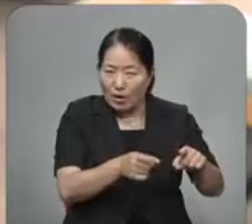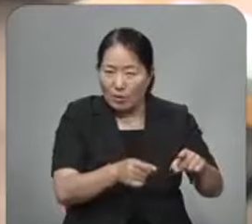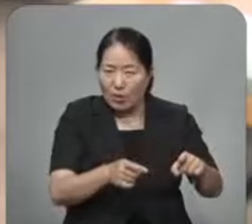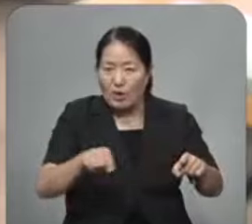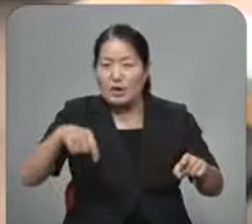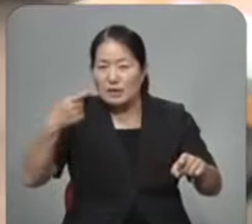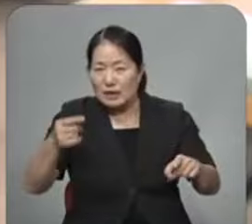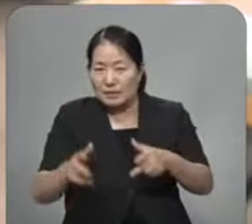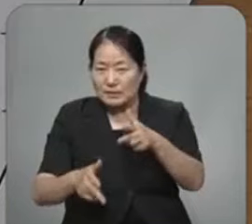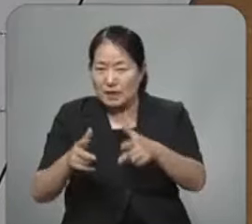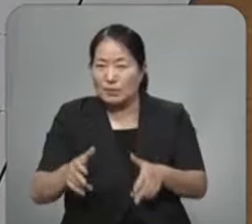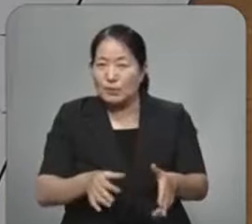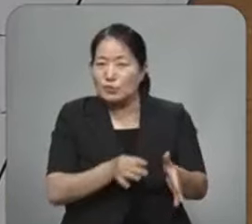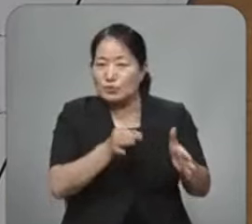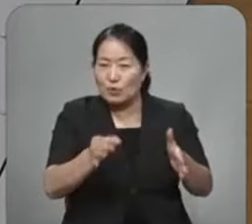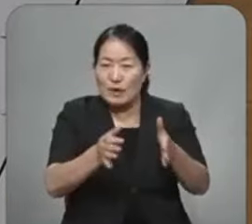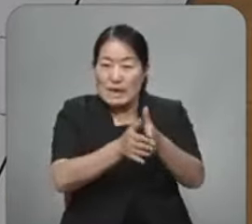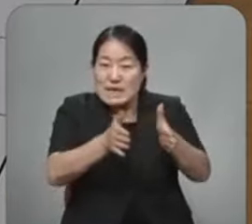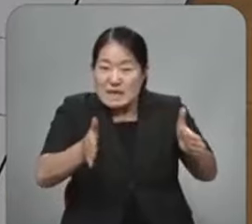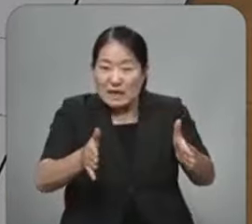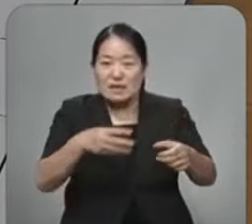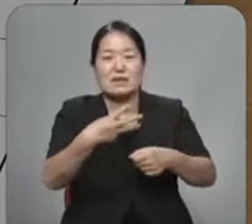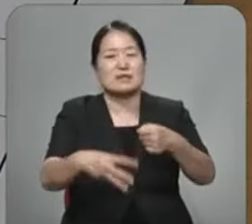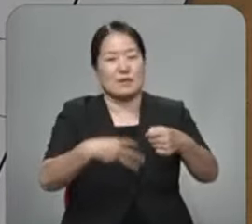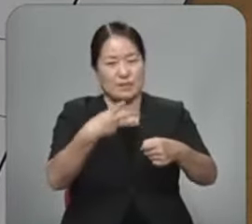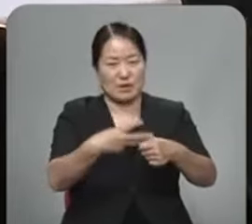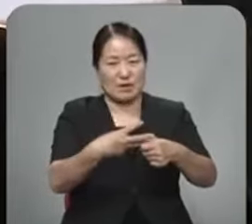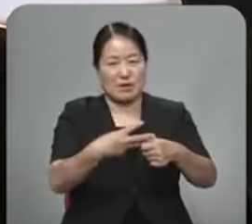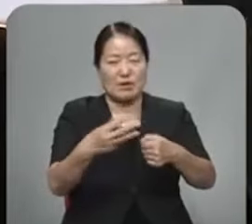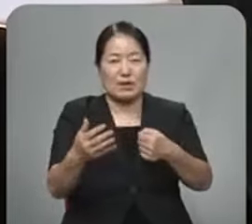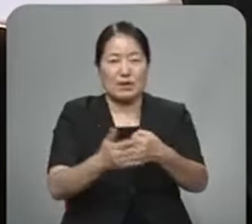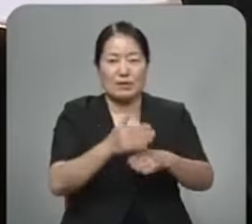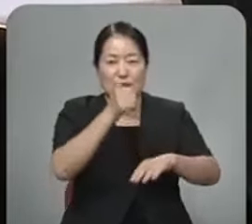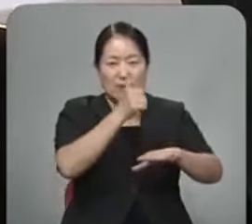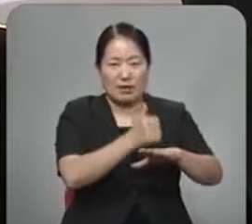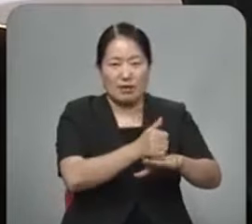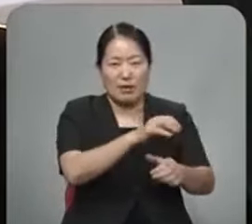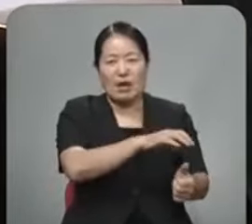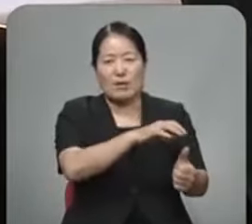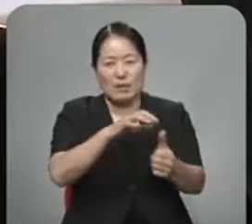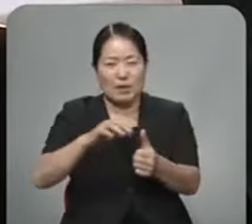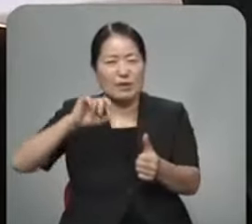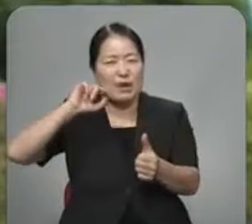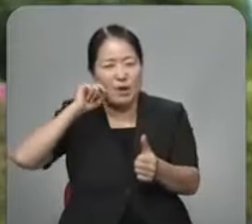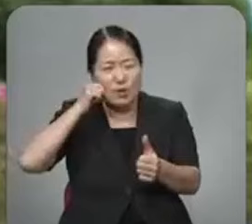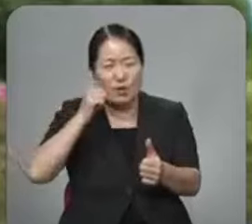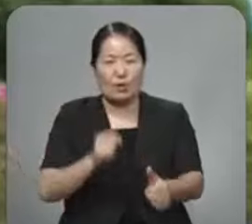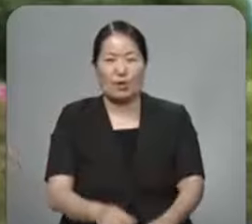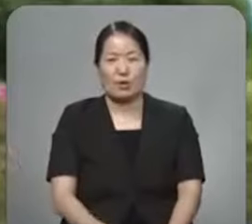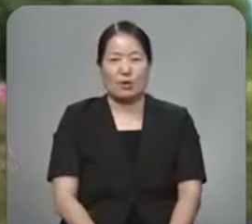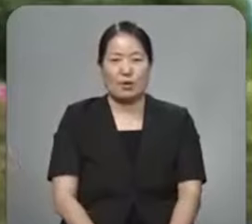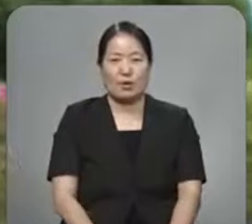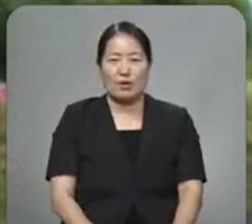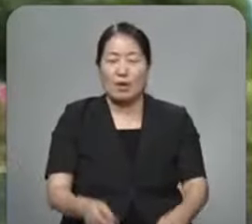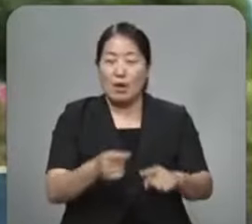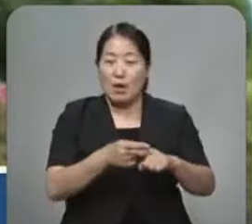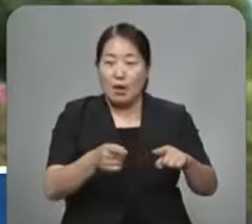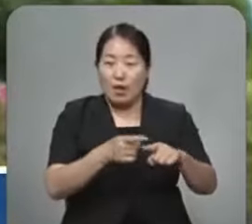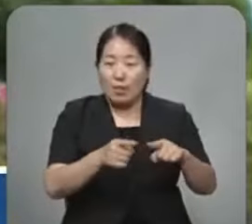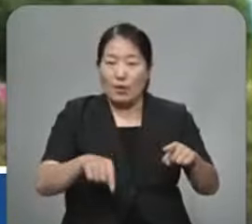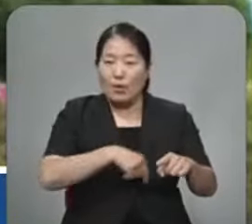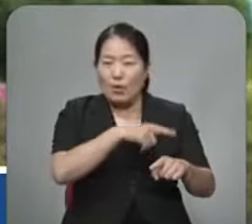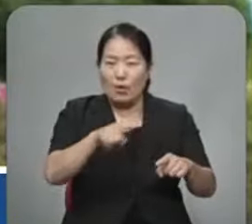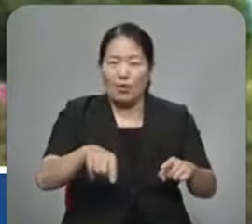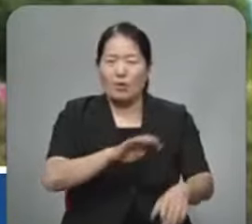통상 3년이 걸리다 보니 평가 결과가 제때 반영될 수 없는 구조입니다 문제는 평가를 무력화하는 이런